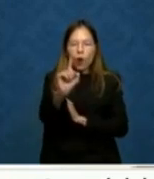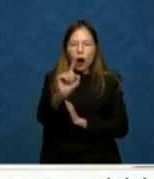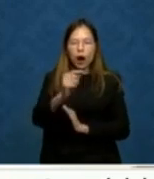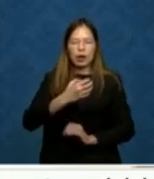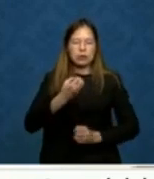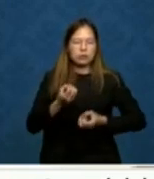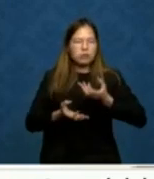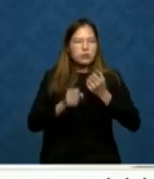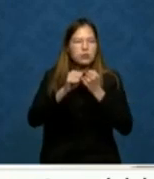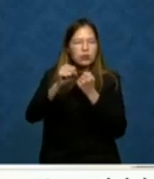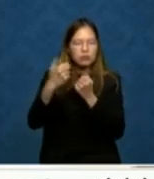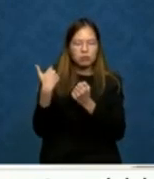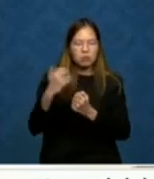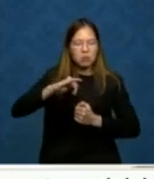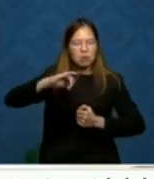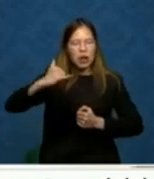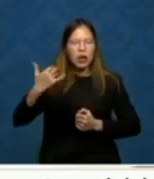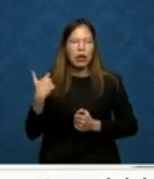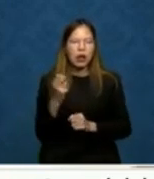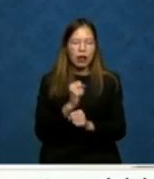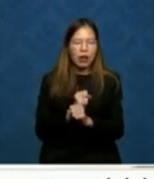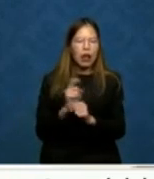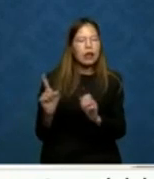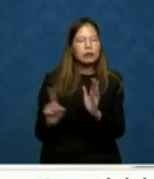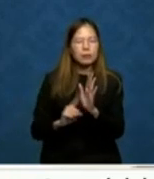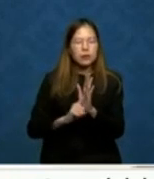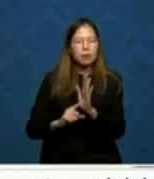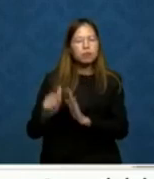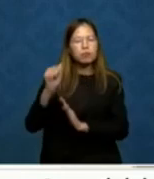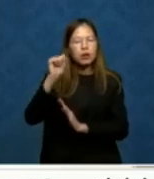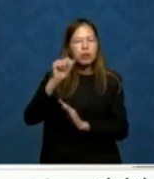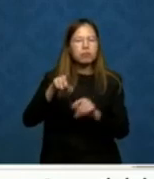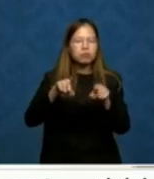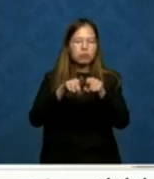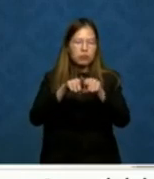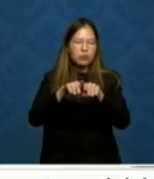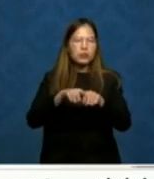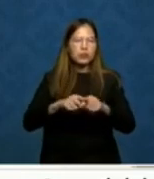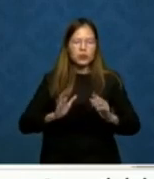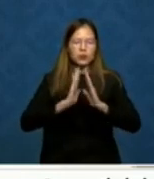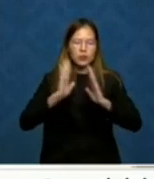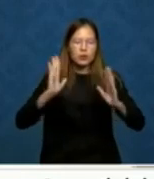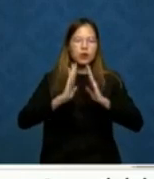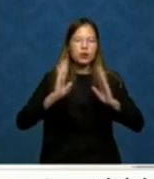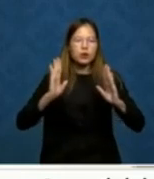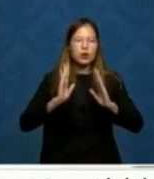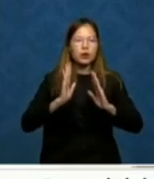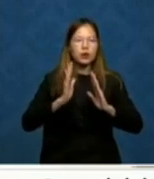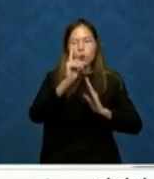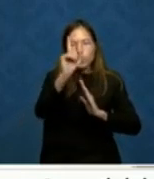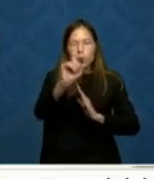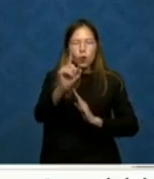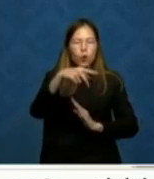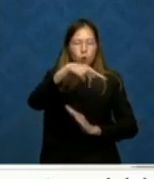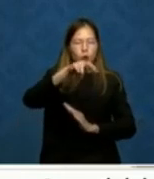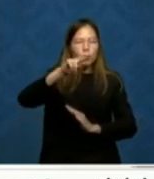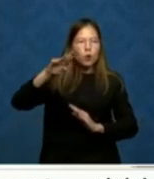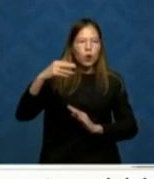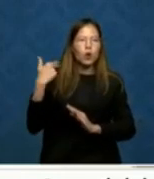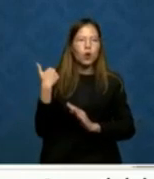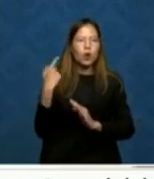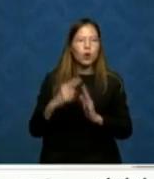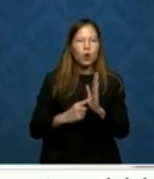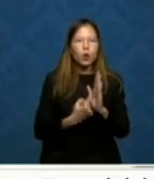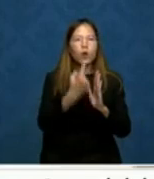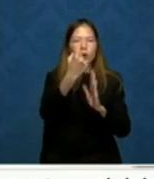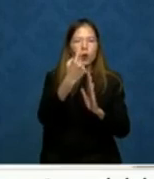ครับบางครั้งอาจจะมีบางประเด็นที่ซ้ำกับเพื่อนสมาชิกบ้างก่อนอื่นต้องขอบพระคุณครับไม่ว่าจะเป็นกรณีร่างพระราชบัญญัติแก้ไขเพิ่มเติมประมวลก